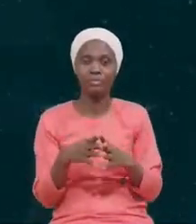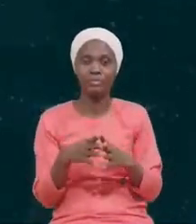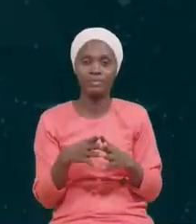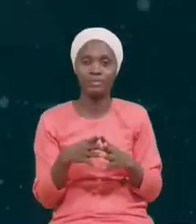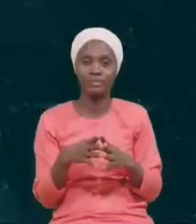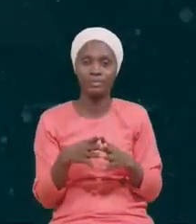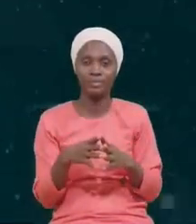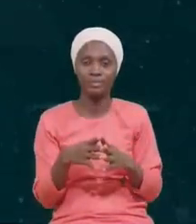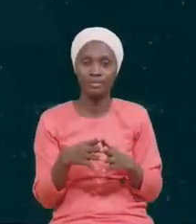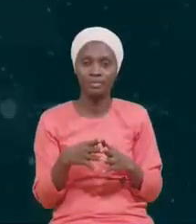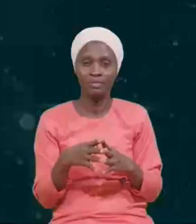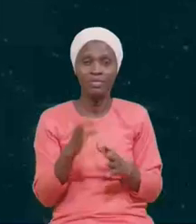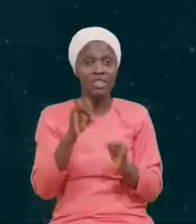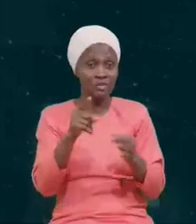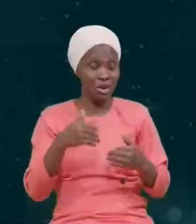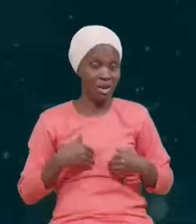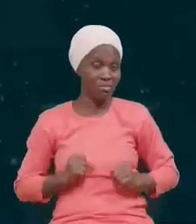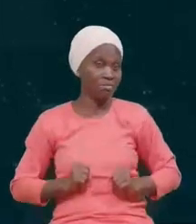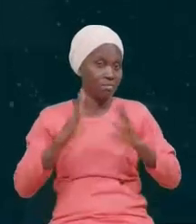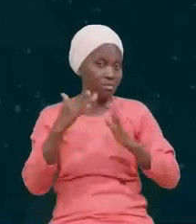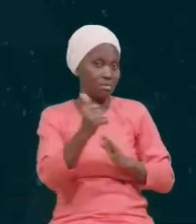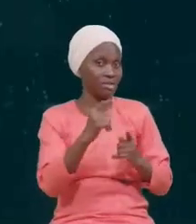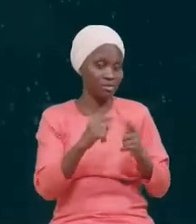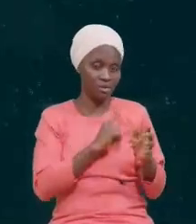si vous avez donné votre vie au Seigneur,